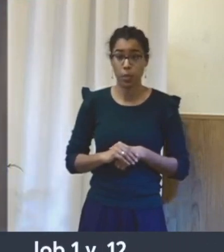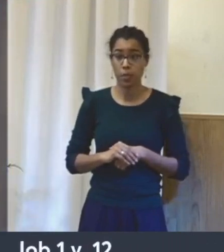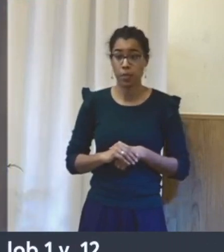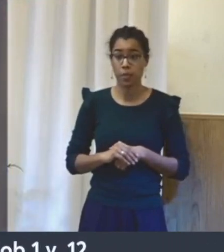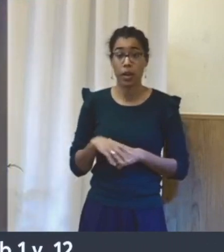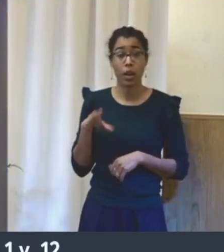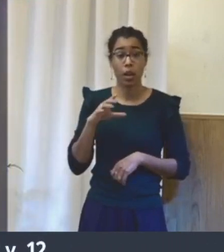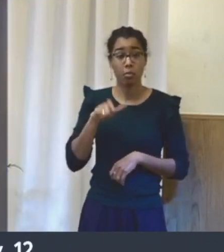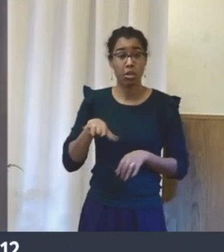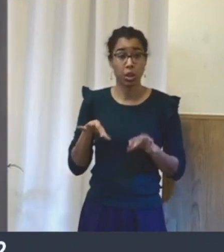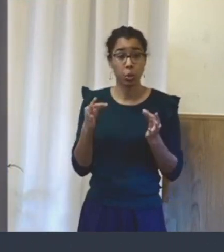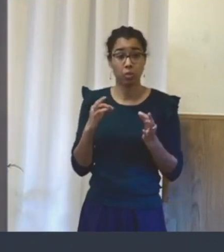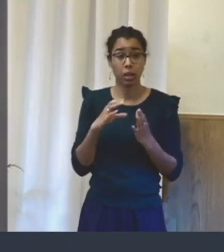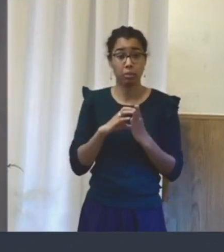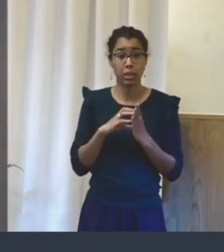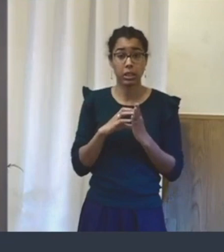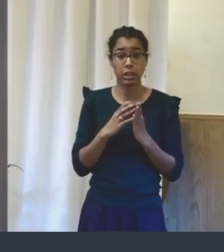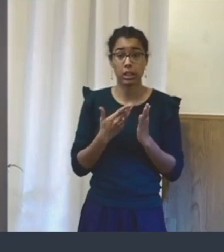Quelqu'un a trouvé?